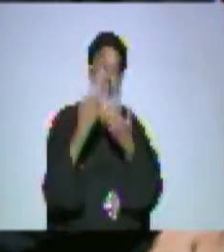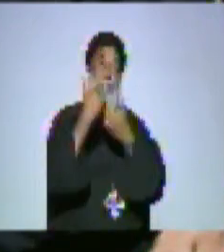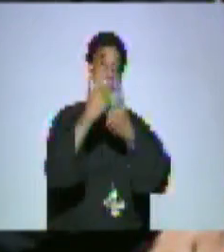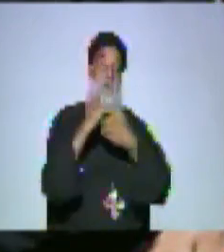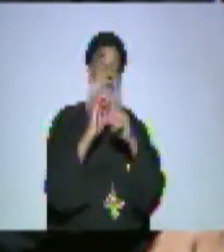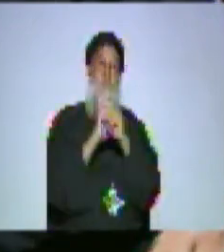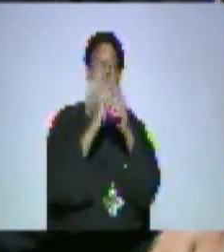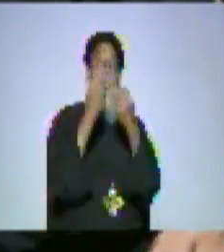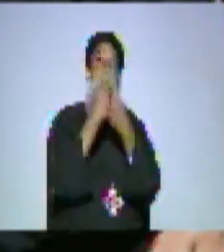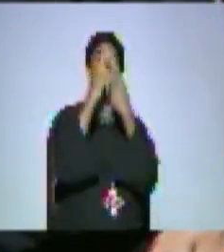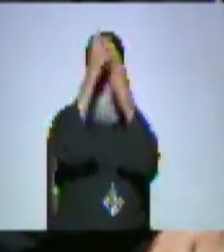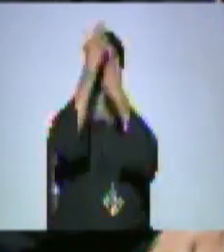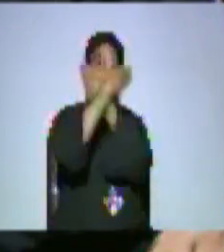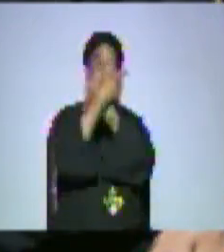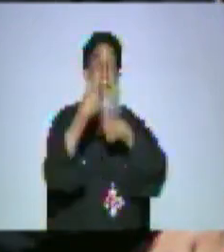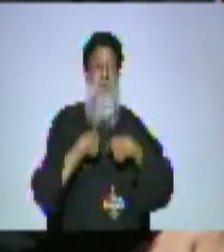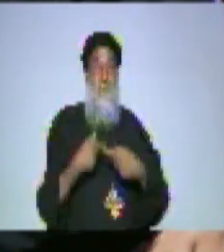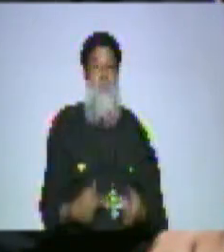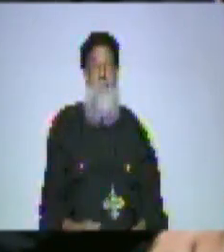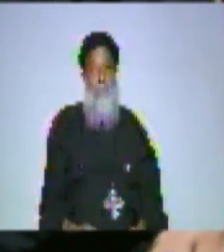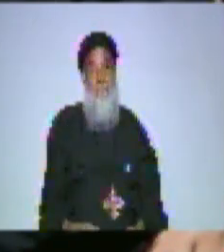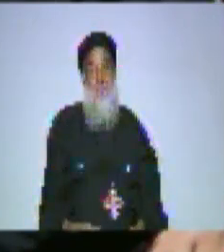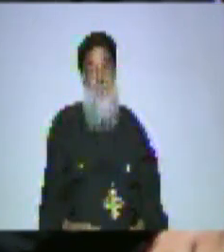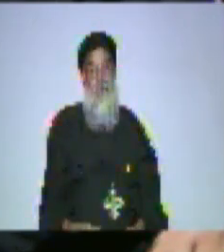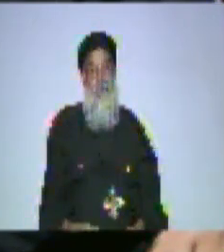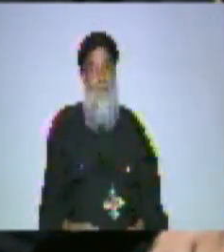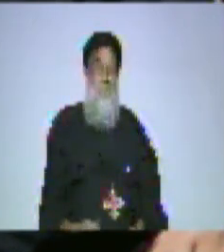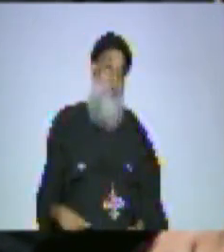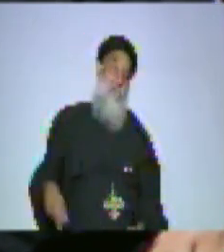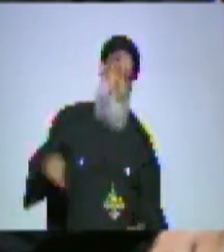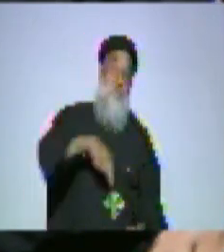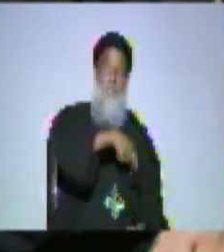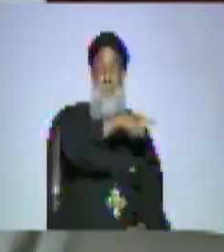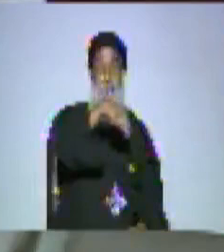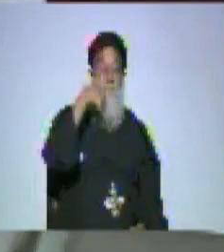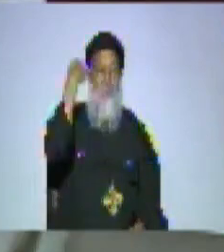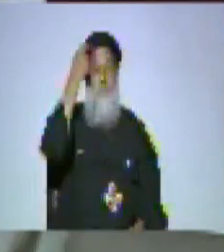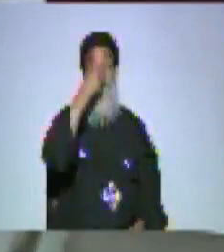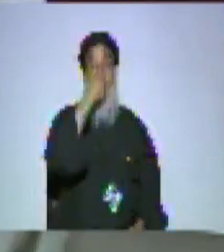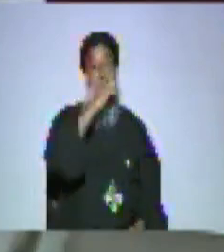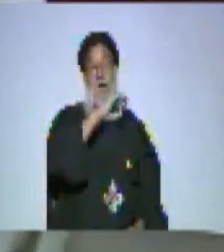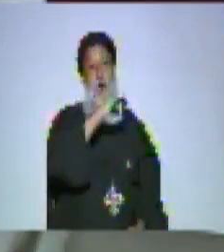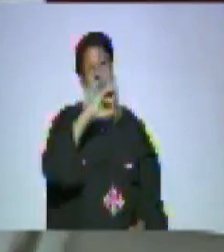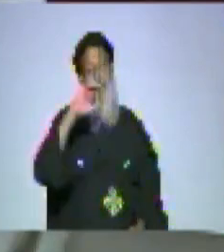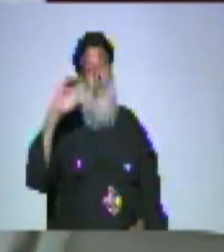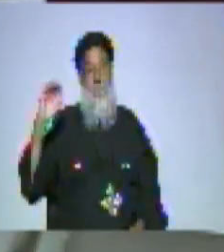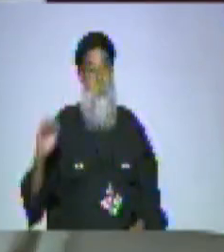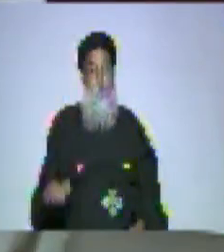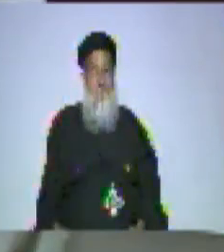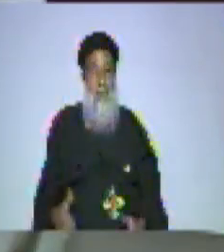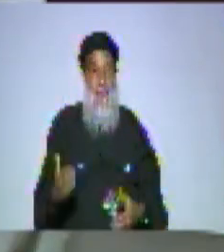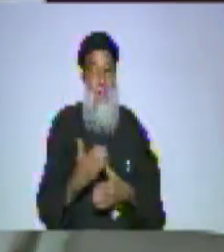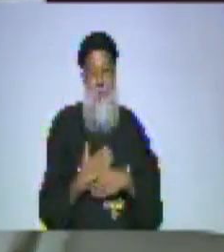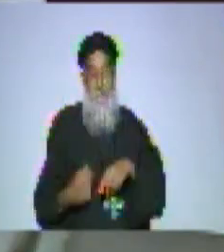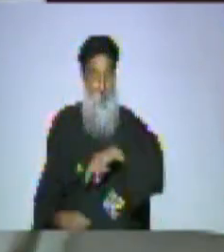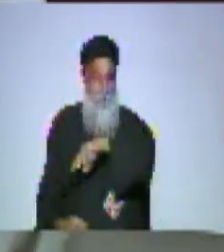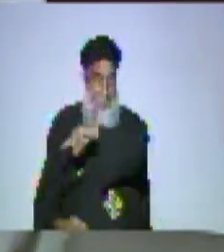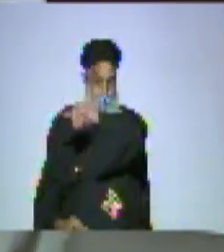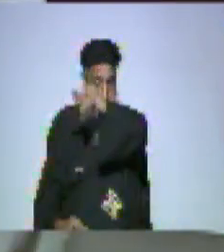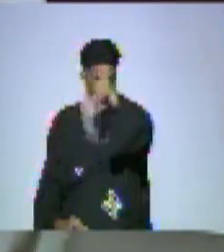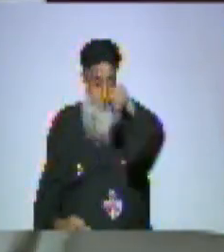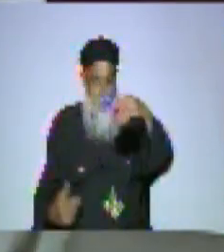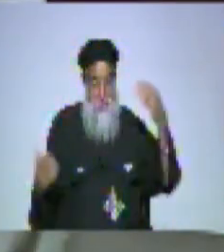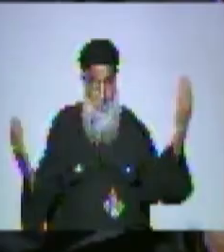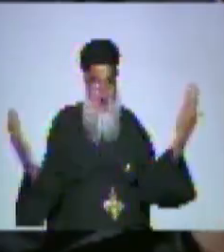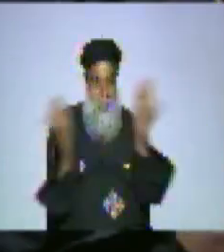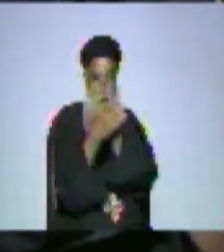لنا اغنيه حاجه رائعه الحقيقه جميله جدا جدا يعني من اجلنا كلنا دايما